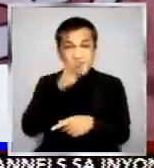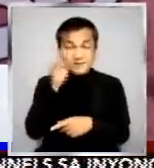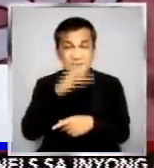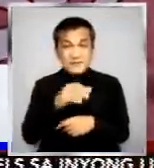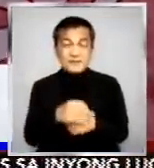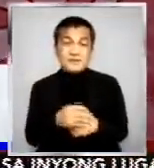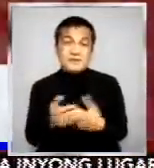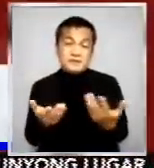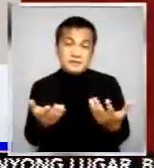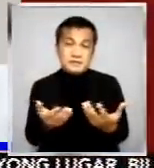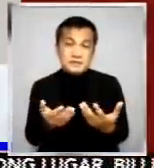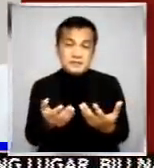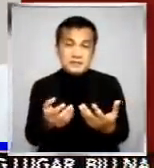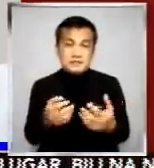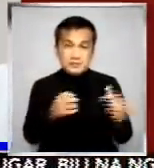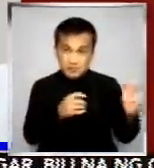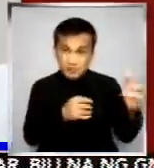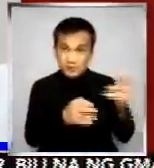nag-play ng harp. Ano?